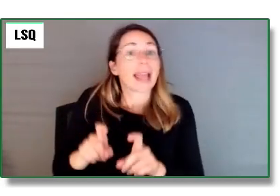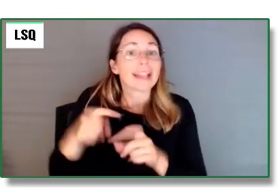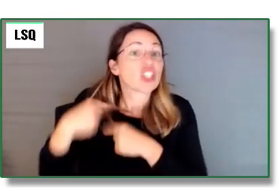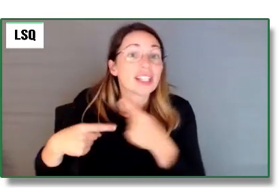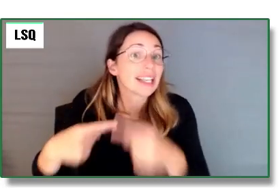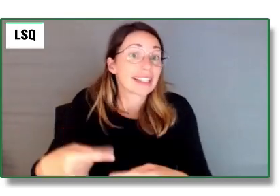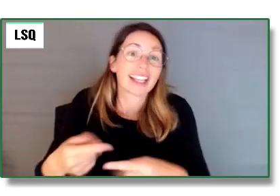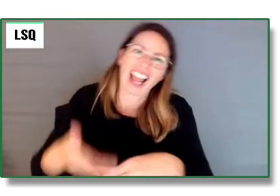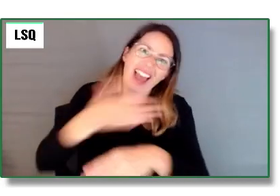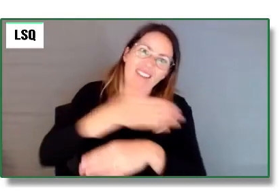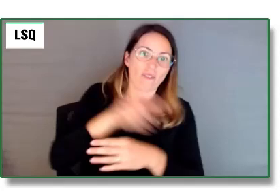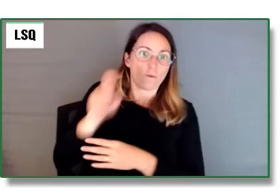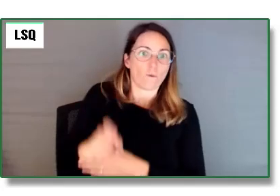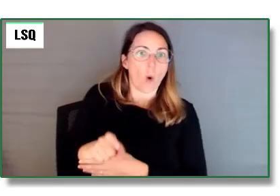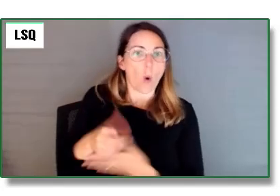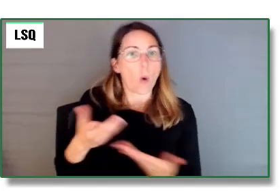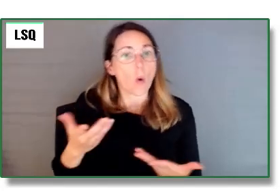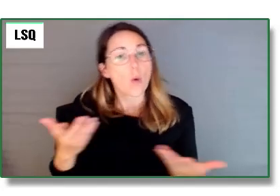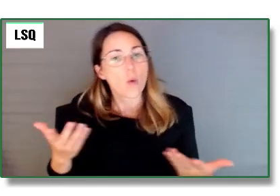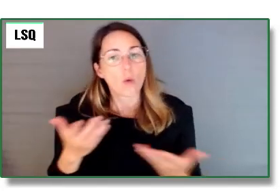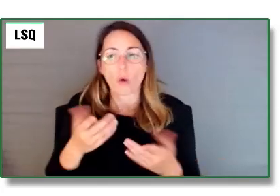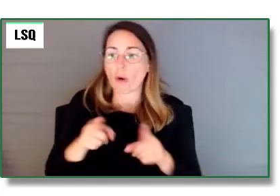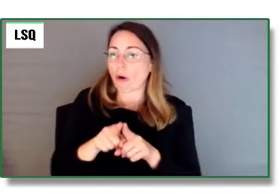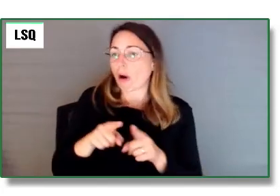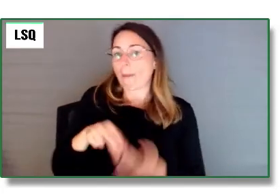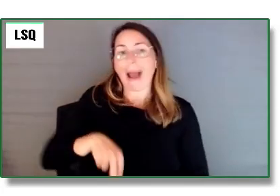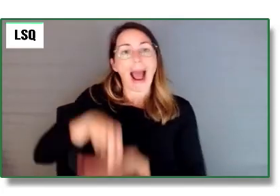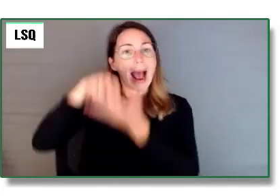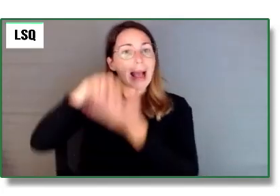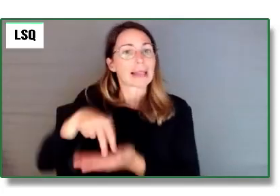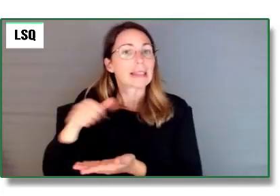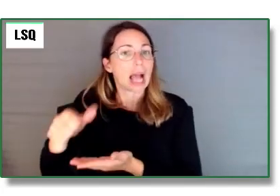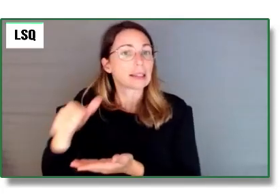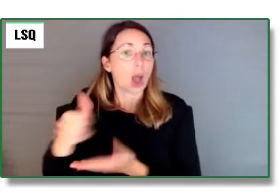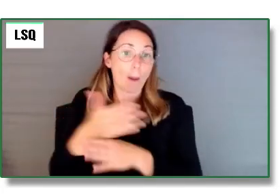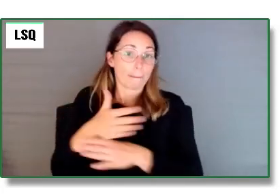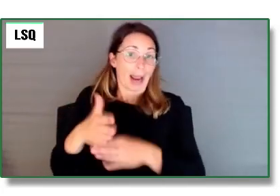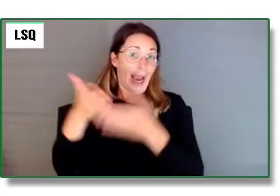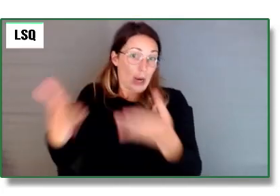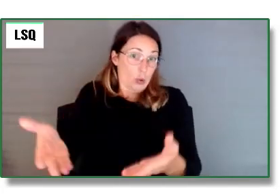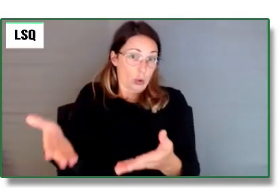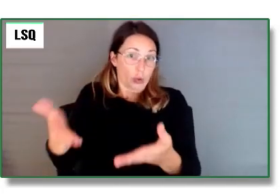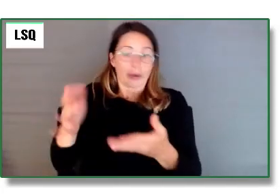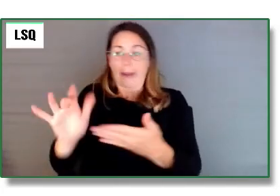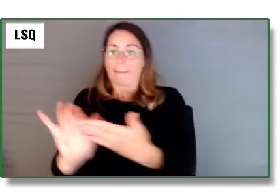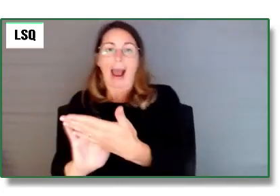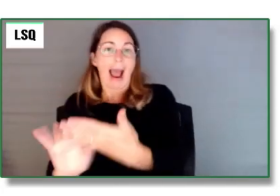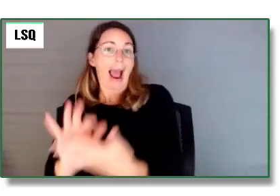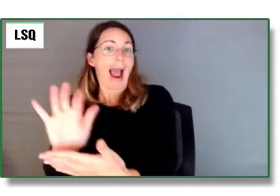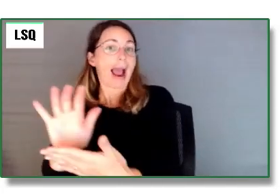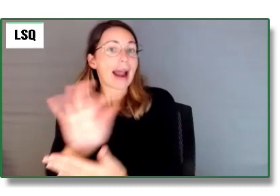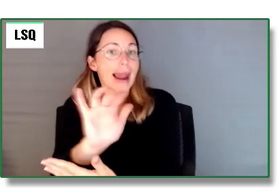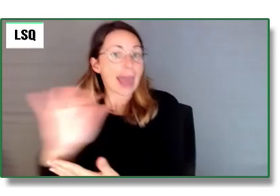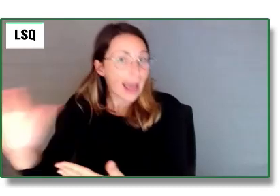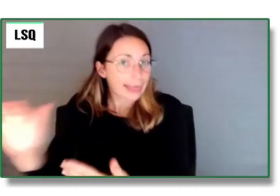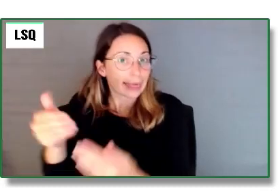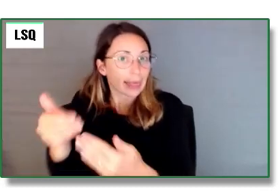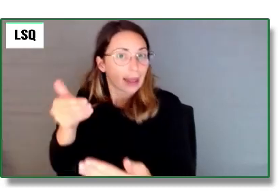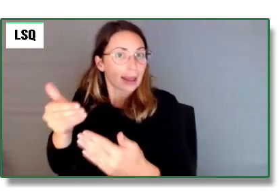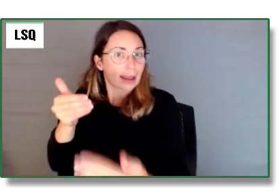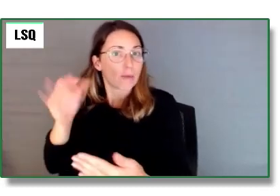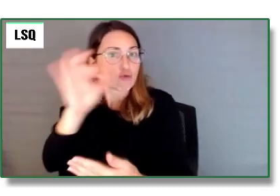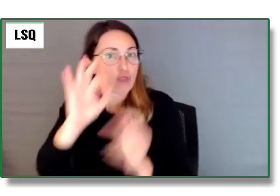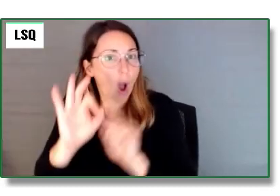nouveaux ascenseurs d'aujourd'hui sont équipés d'une signalisation en braille, de lettres et de chiffres en relief sur des boutons et généralement d'une fonction